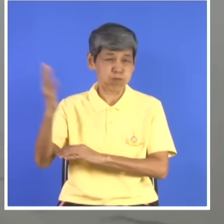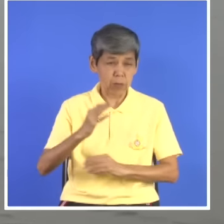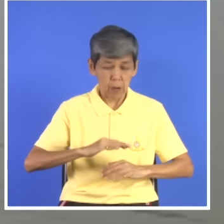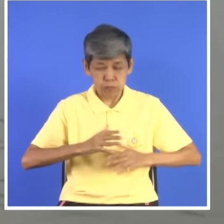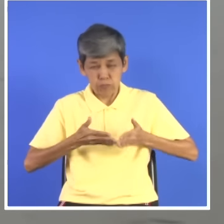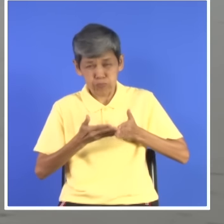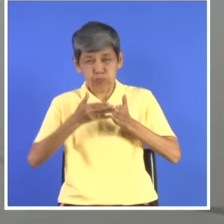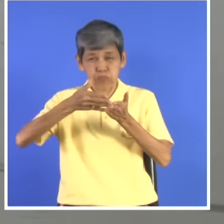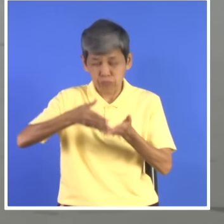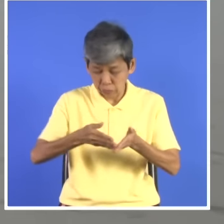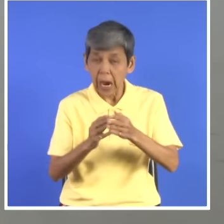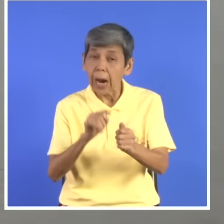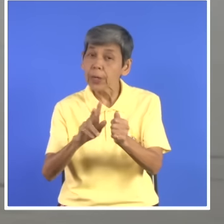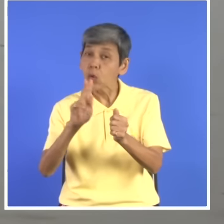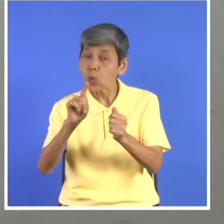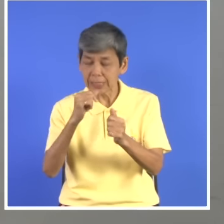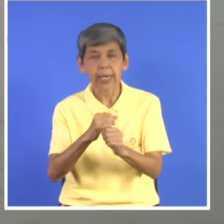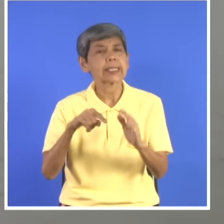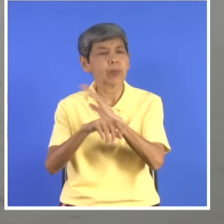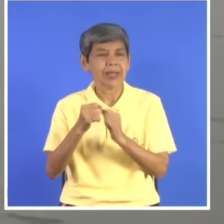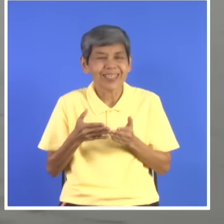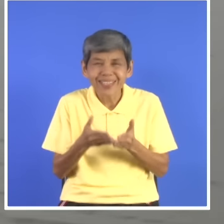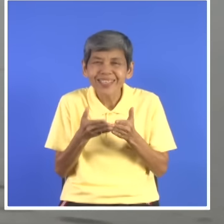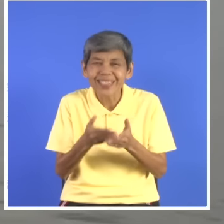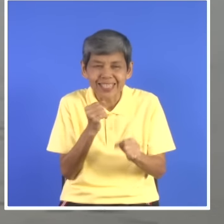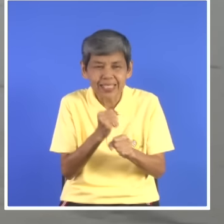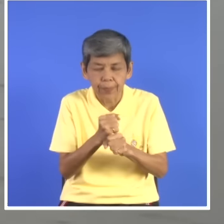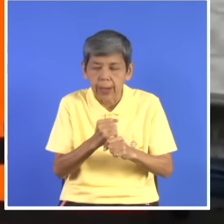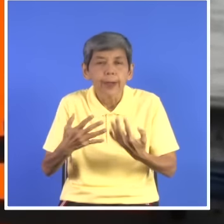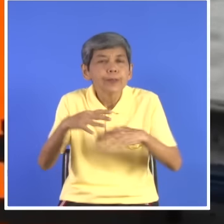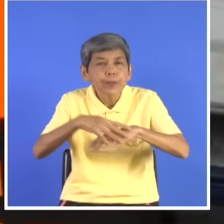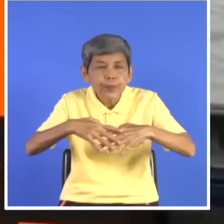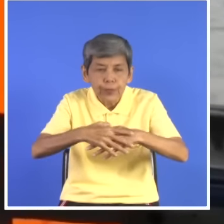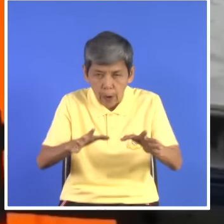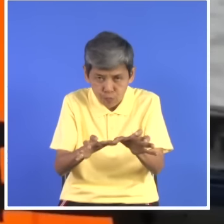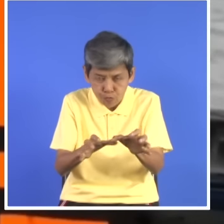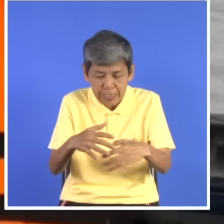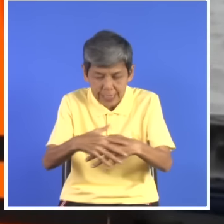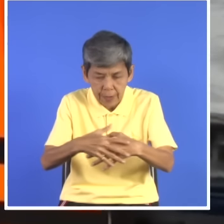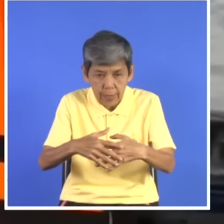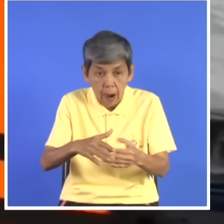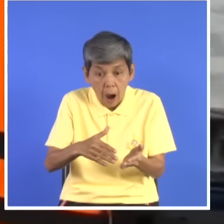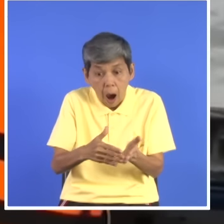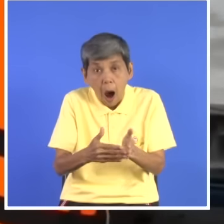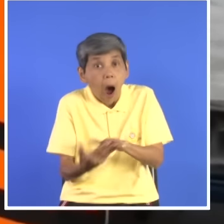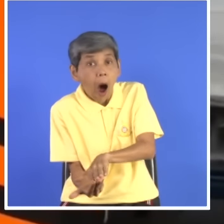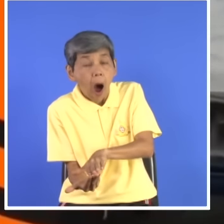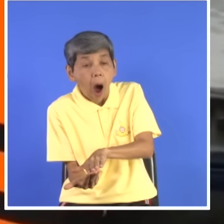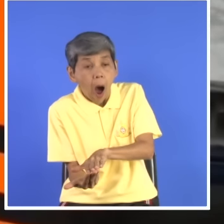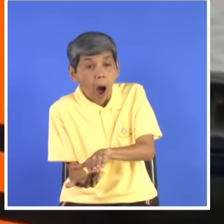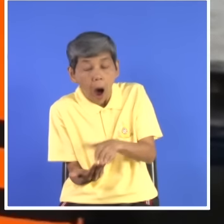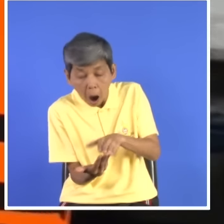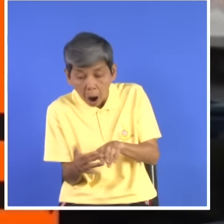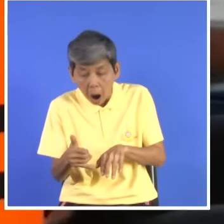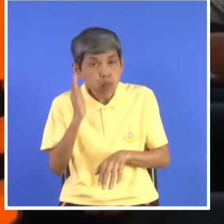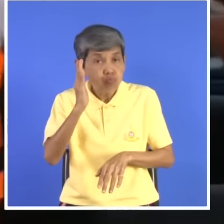ลบางชันอำเภอขลุงจังหวัดจันทบุรีเรือประมงที่ว่านี้เขาไปวางอวนดักปู แล้วมันคว่ำพอมันคว่ำคนที่รอดมาได้